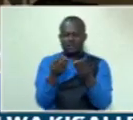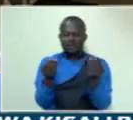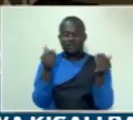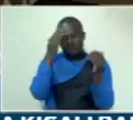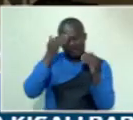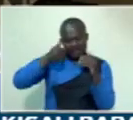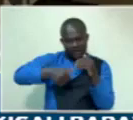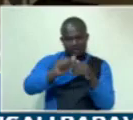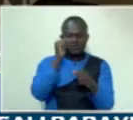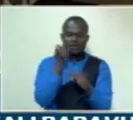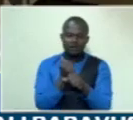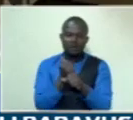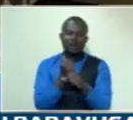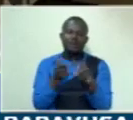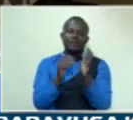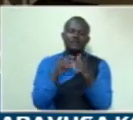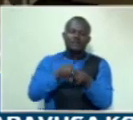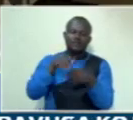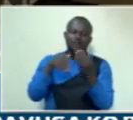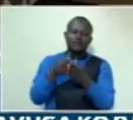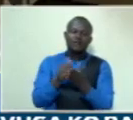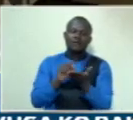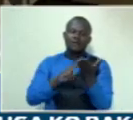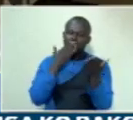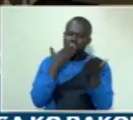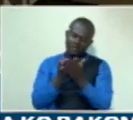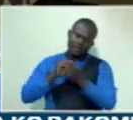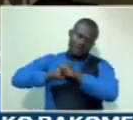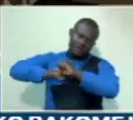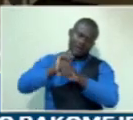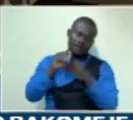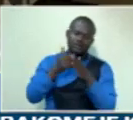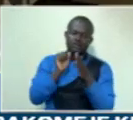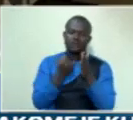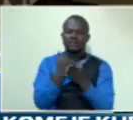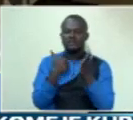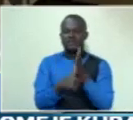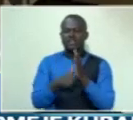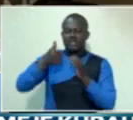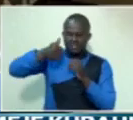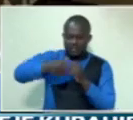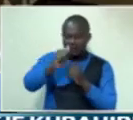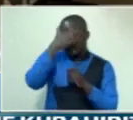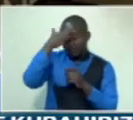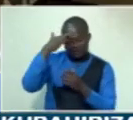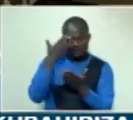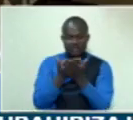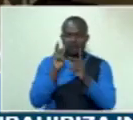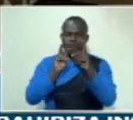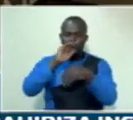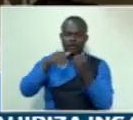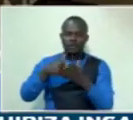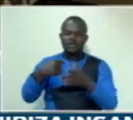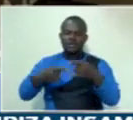ko ari bo bikorerwa. Nawe ubwabo babibyaza umusaruro kandi babirinde buri muntu wese ushobora kuba yabyangiza. Icyo rero nicyo twasabaga abaturage yo kugira